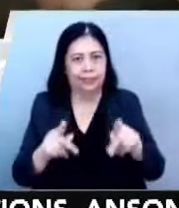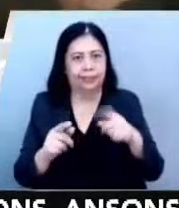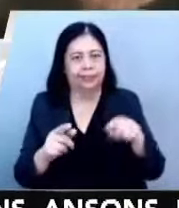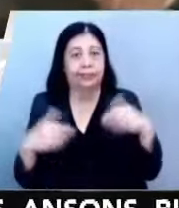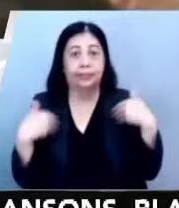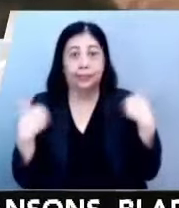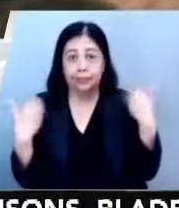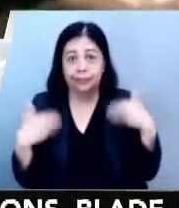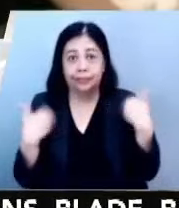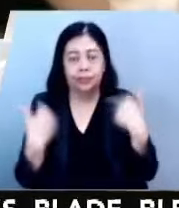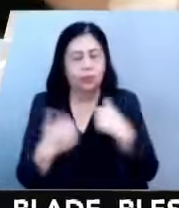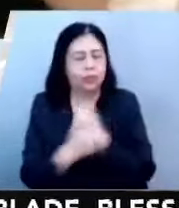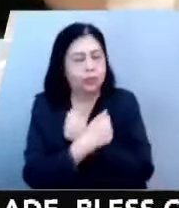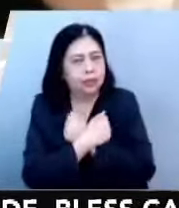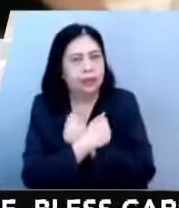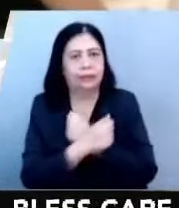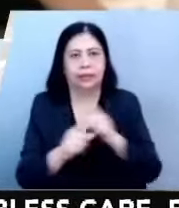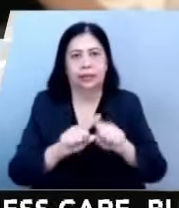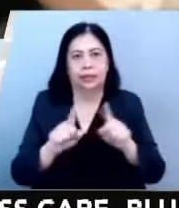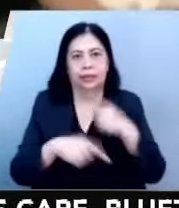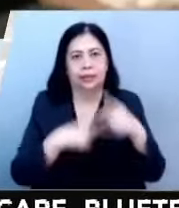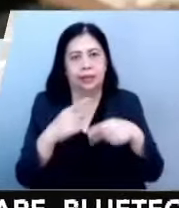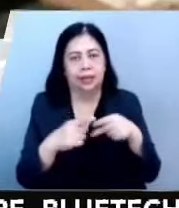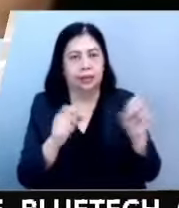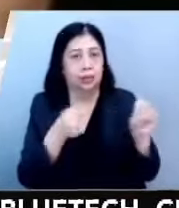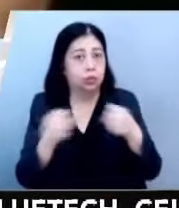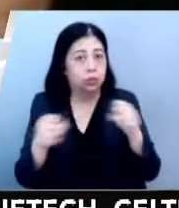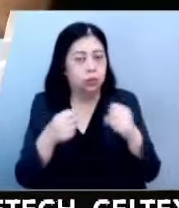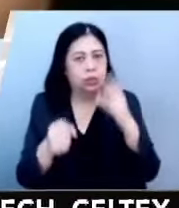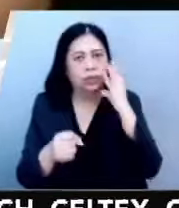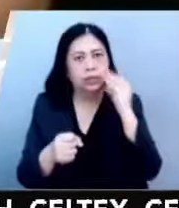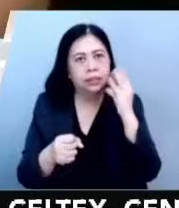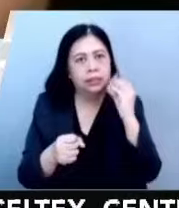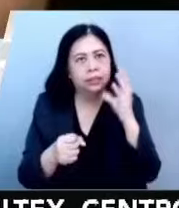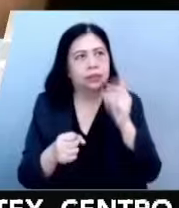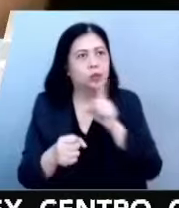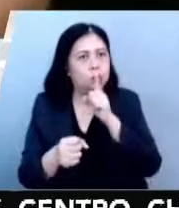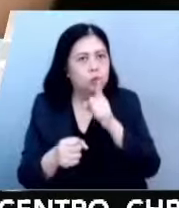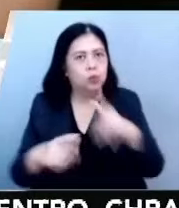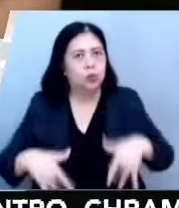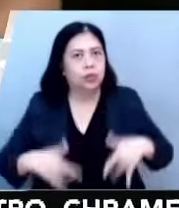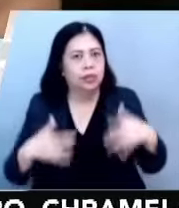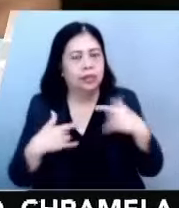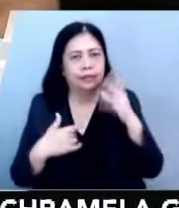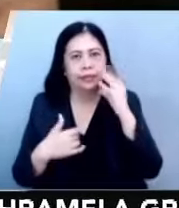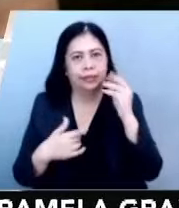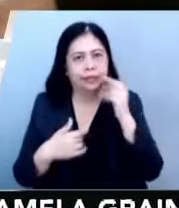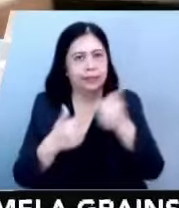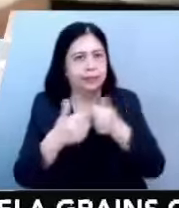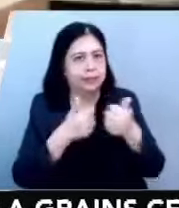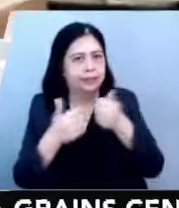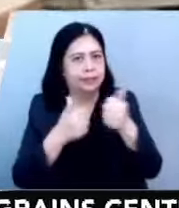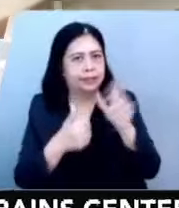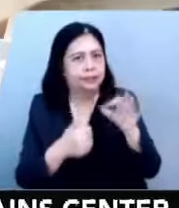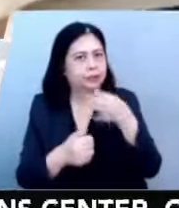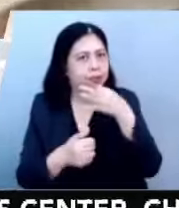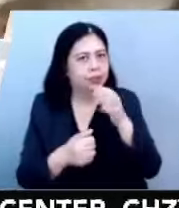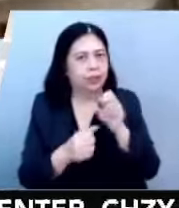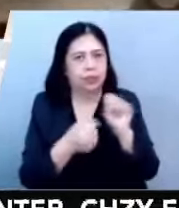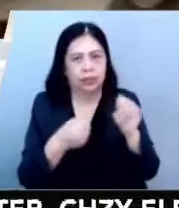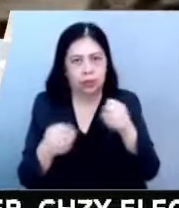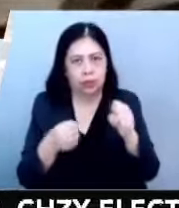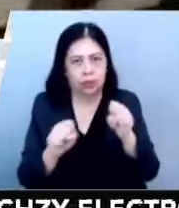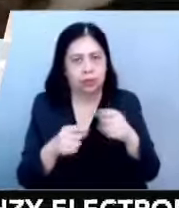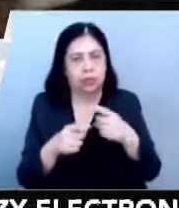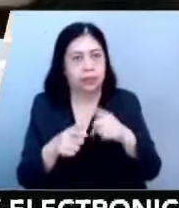mahilig sa iba't ibang klase ng sports na maranasan ang real-life experiences sa napili nilang sports. Pagkatapos ng